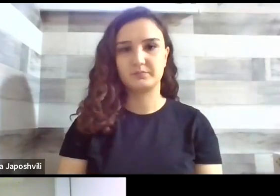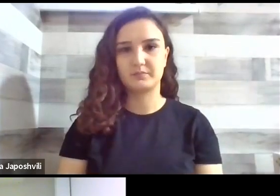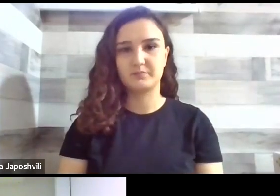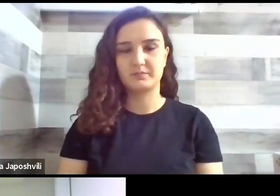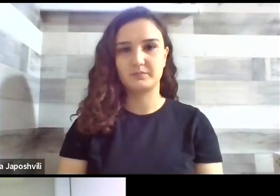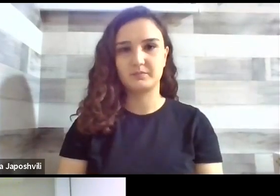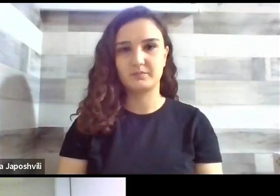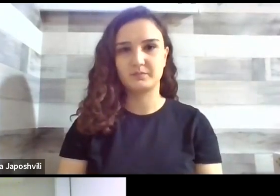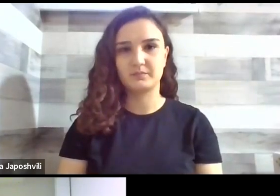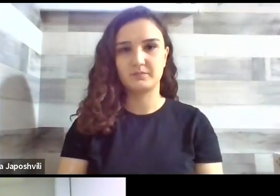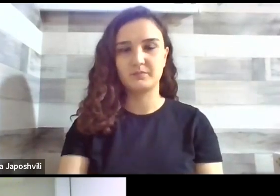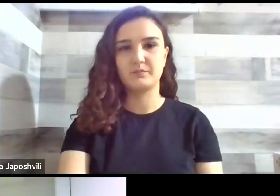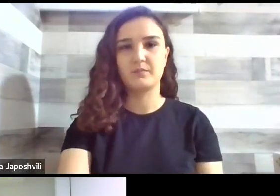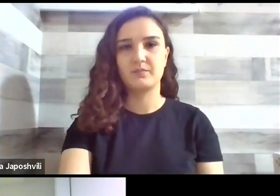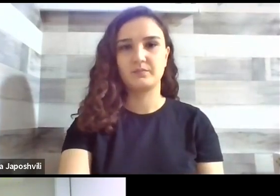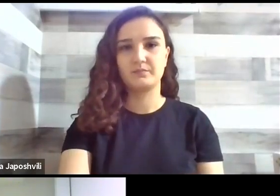ეს